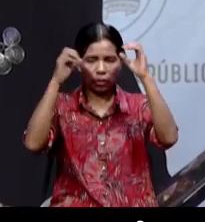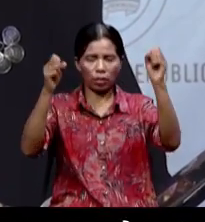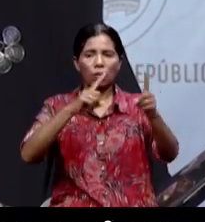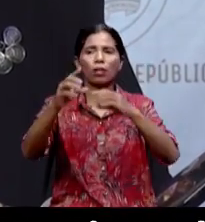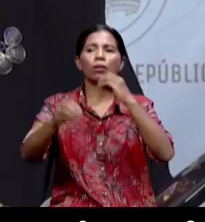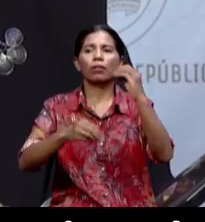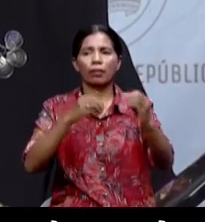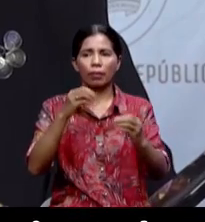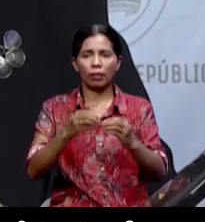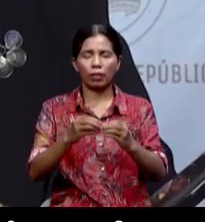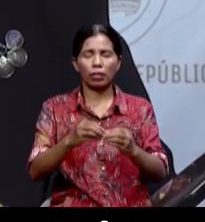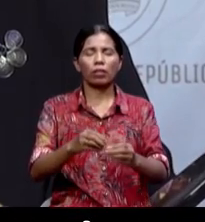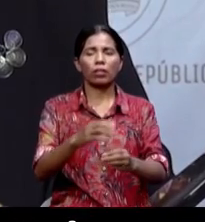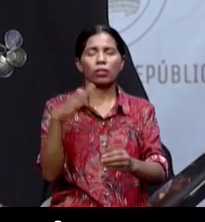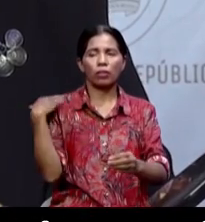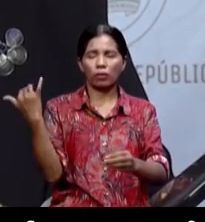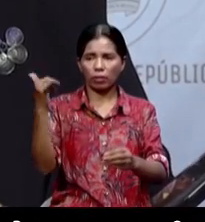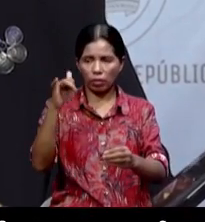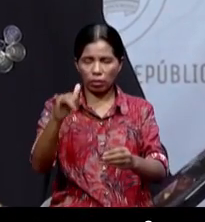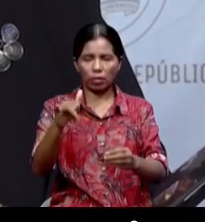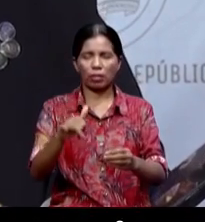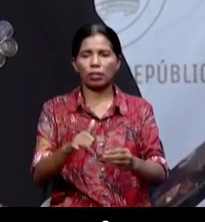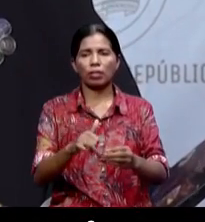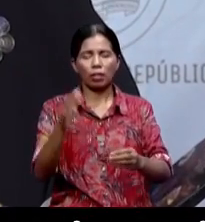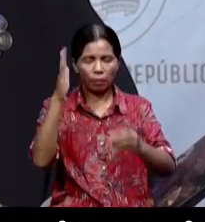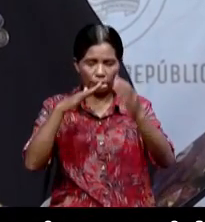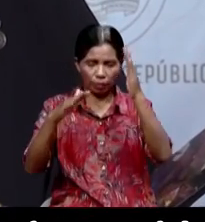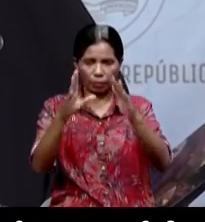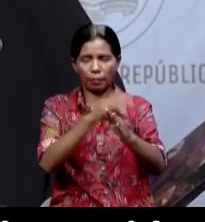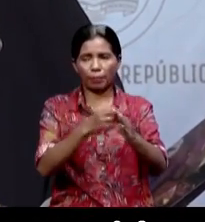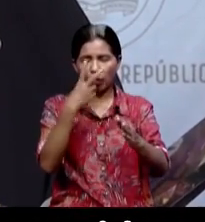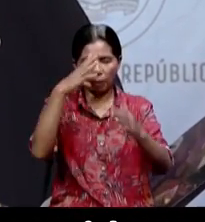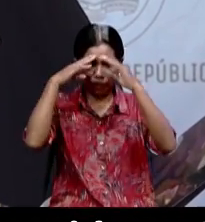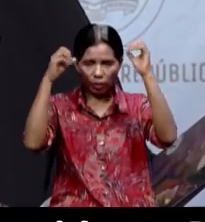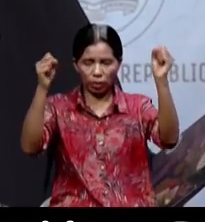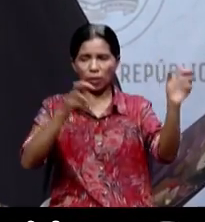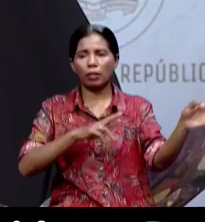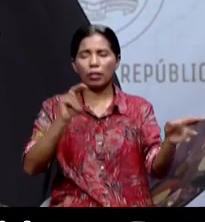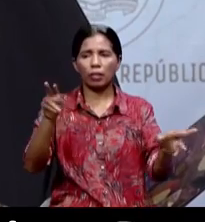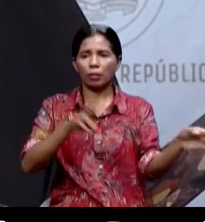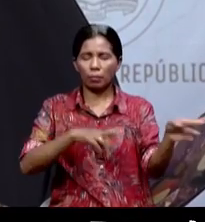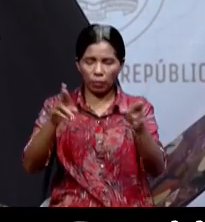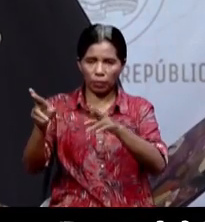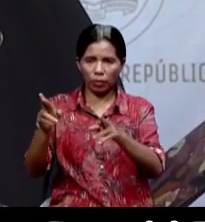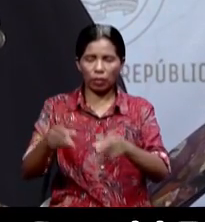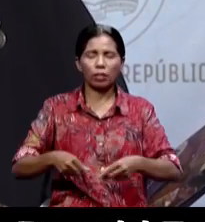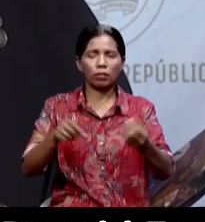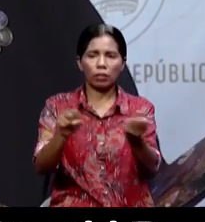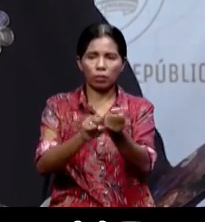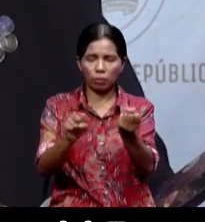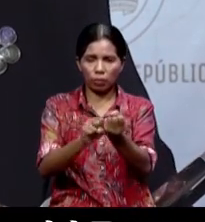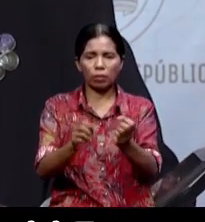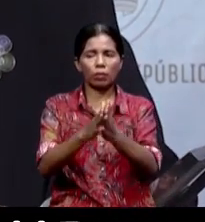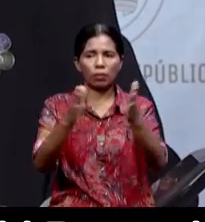quando va foi in sai sera, mia assunto e presidente até tinha capito mia pronto che aveva per pensare per bel fuoco apoio